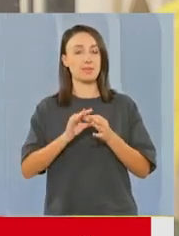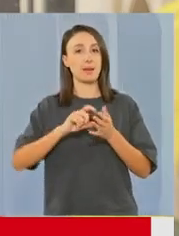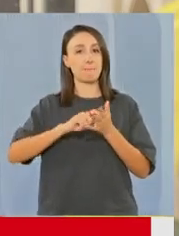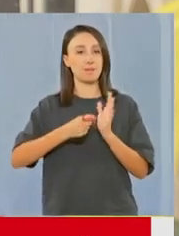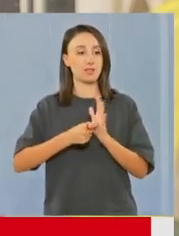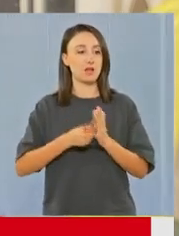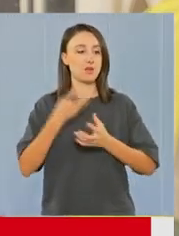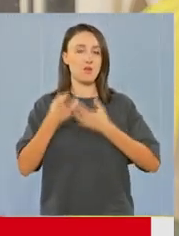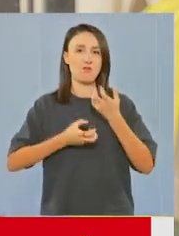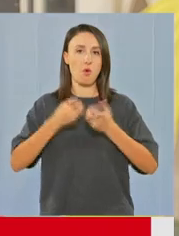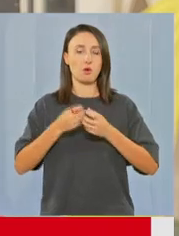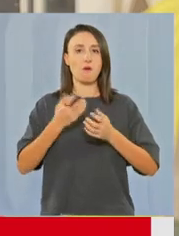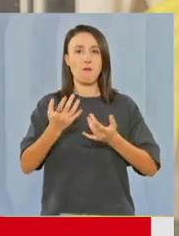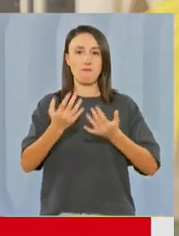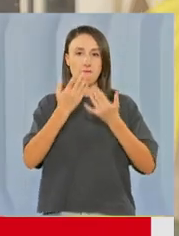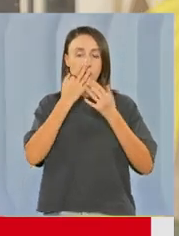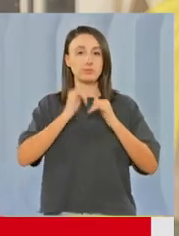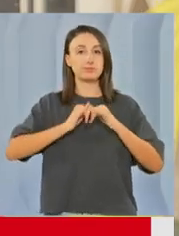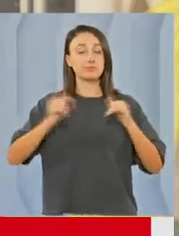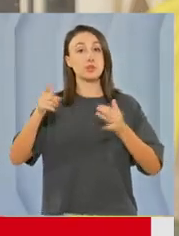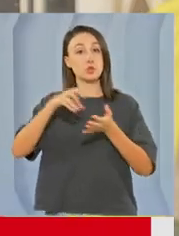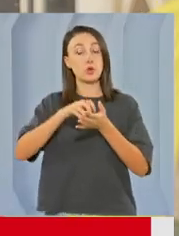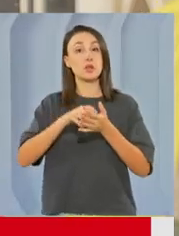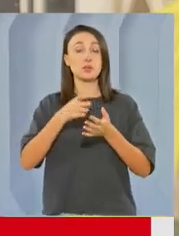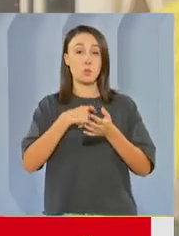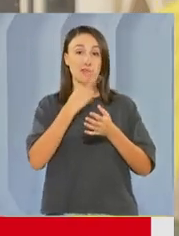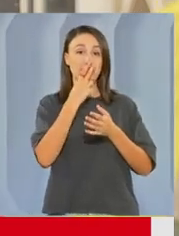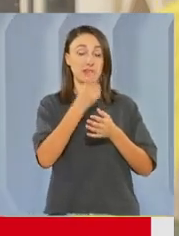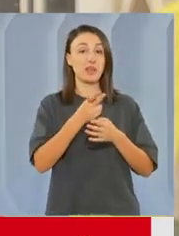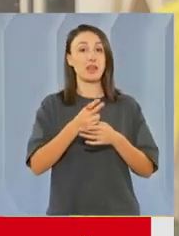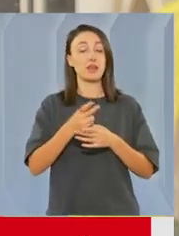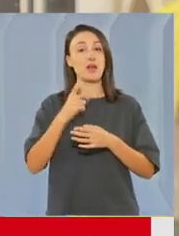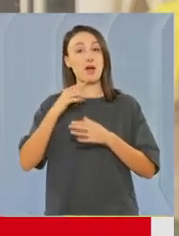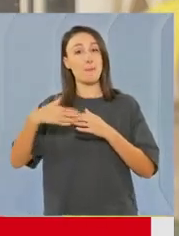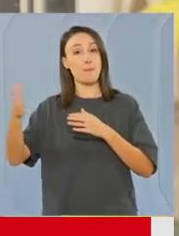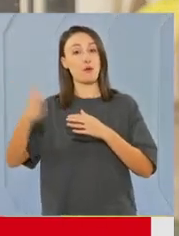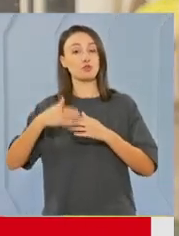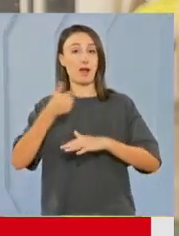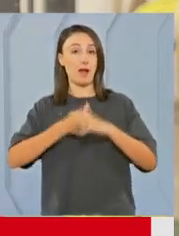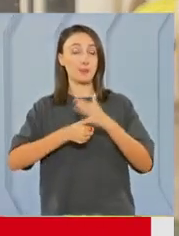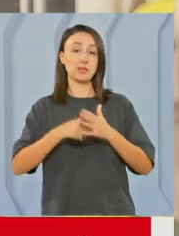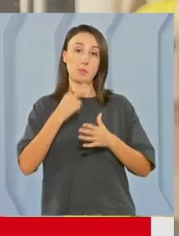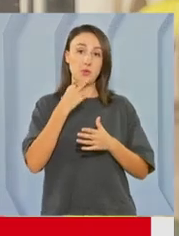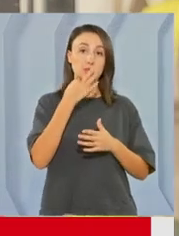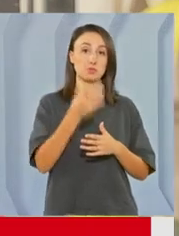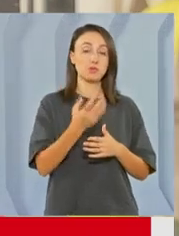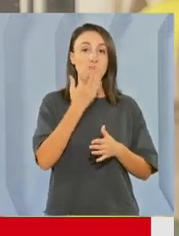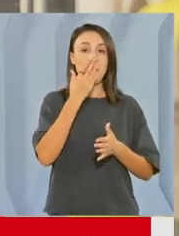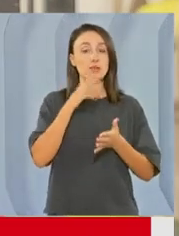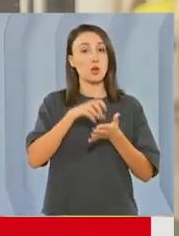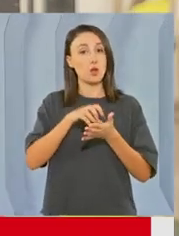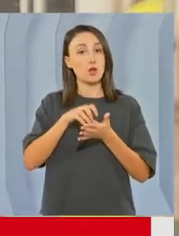flăcări. Fumul dens a cuprins întreaga zonă și a putut fi văzută chiar de la marginea capitalei. Anchetatorii susțin că la fața